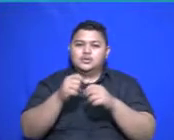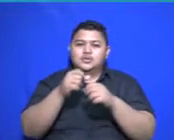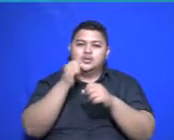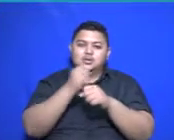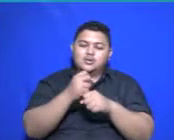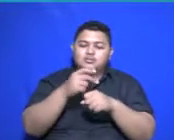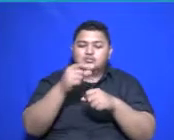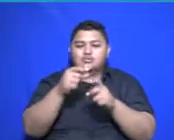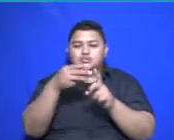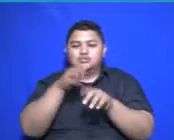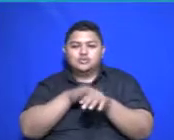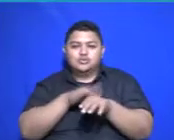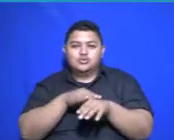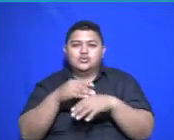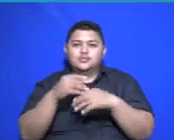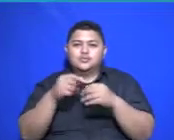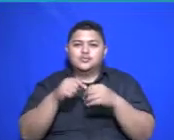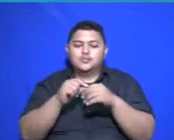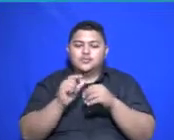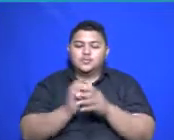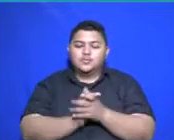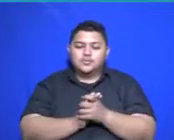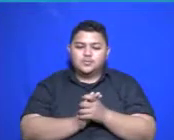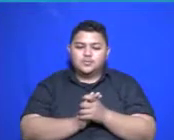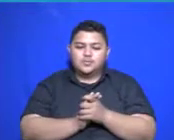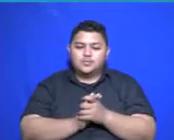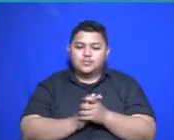78.884 cagar budaya sekarang sudah kita registrasi. Itu belum muncul nih gambarnya.